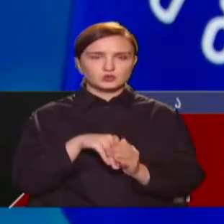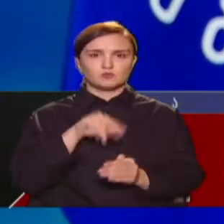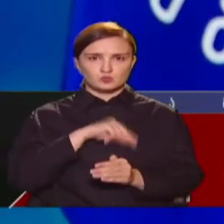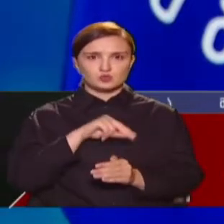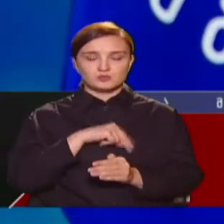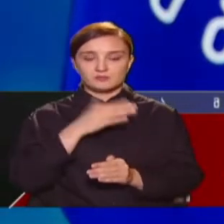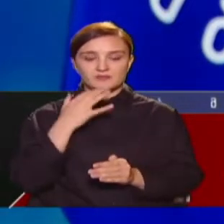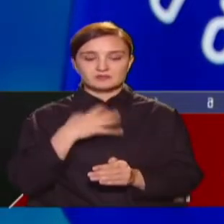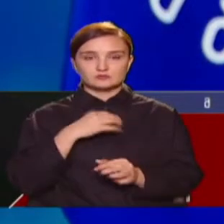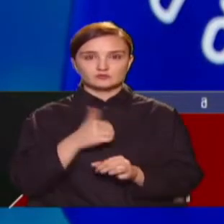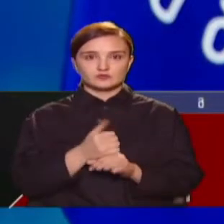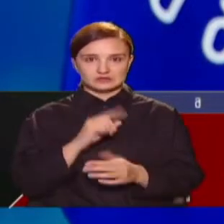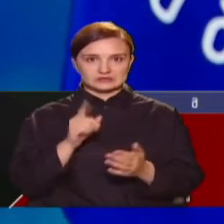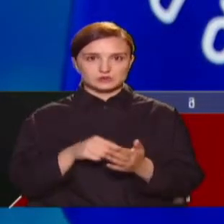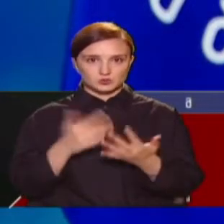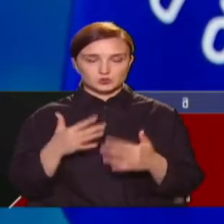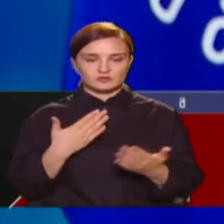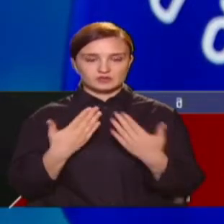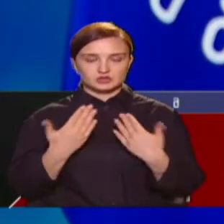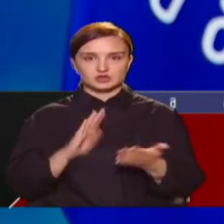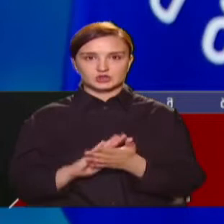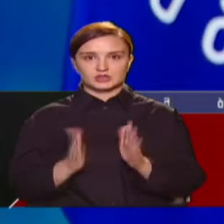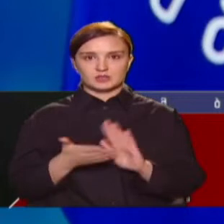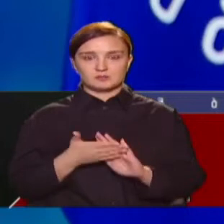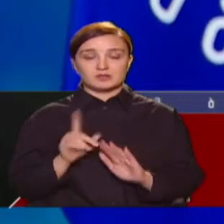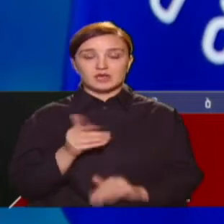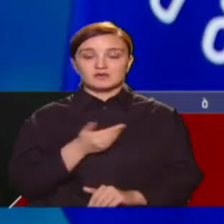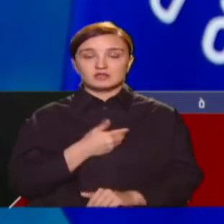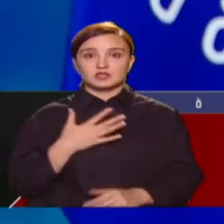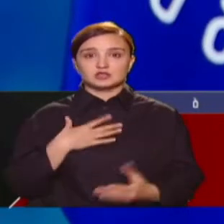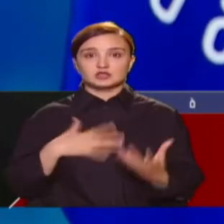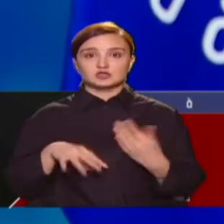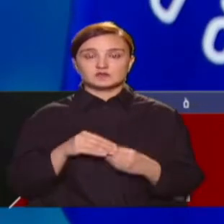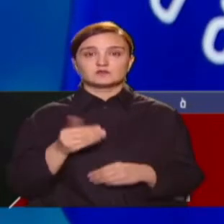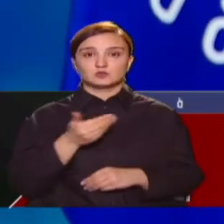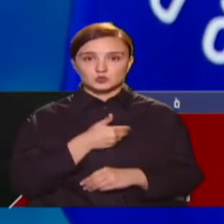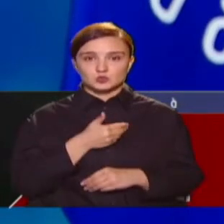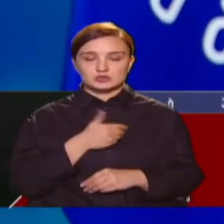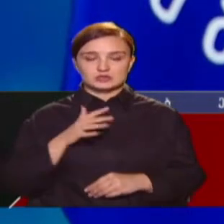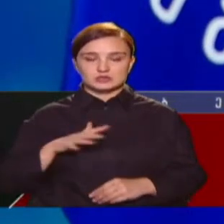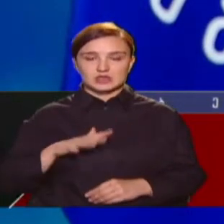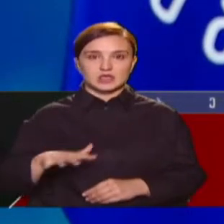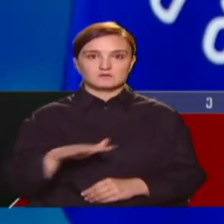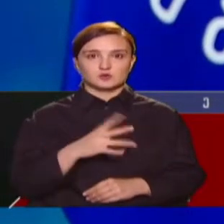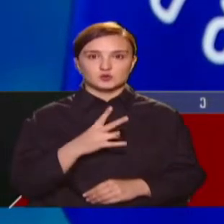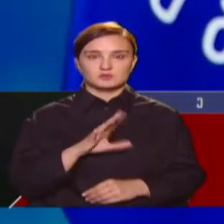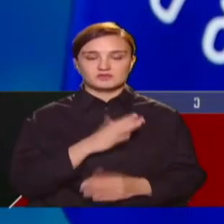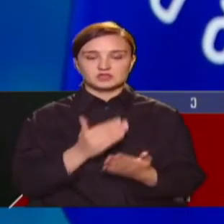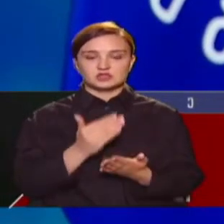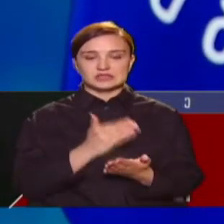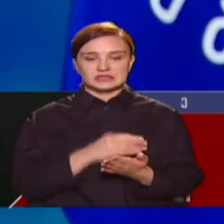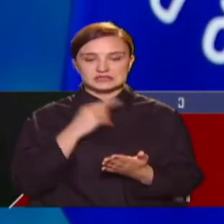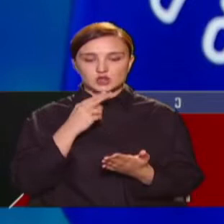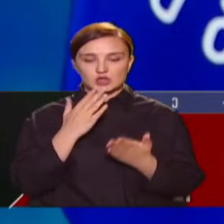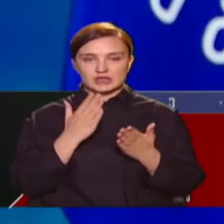ბევრ მნიშვნელოვან საკითხზე შედგა შეთანხმება. რა გვინდა ჩვენ? ჩვენ გვსურს, რომ საქართველოში იყოს შედეგზე